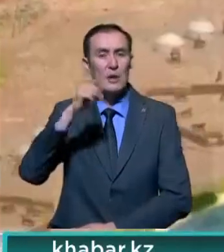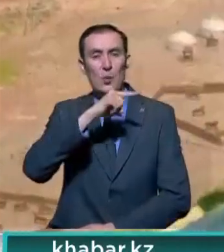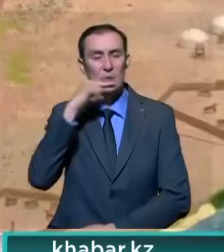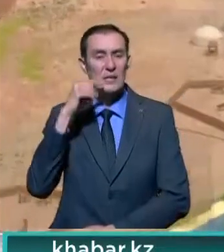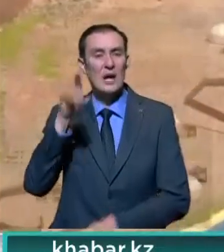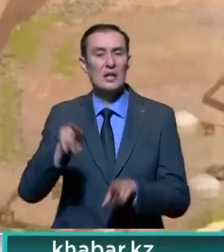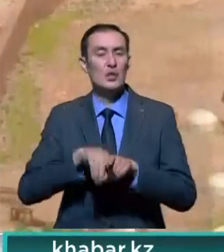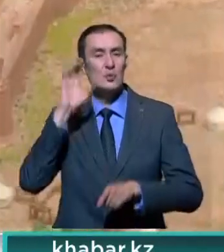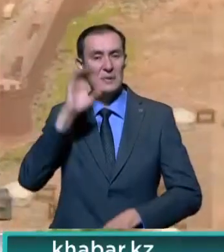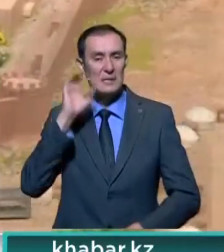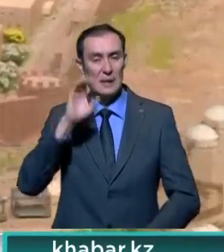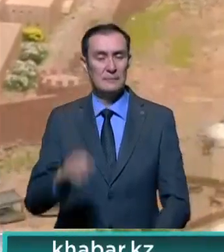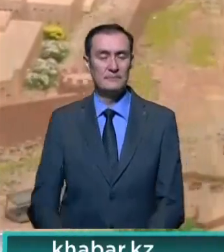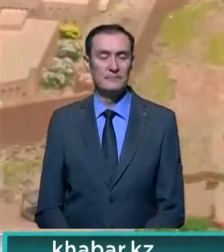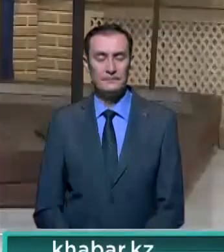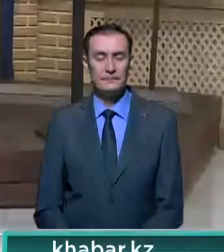и Узбекистана.